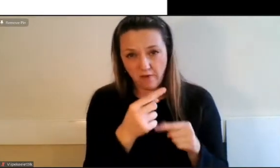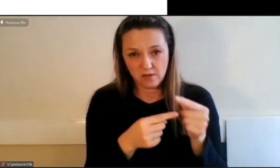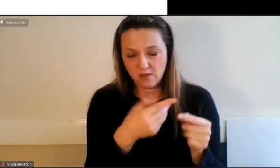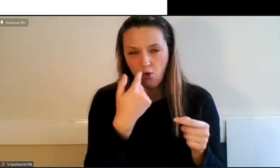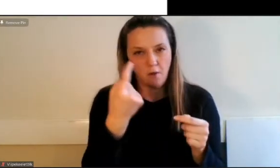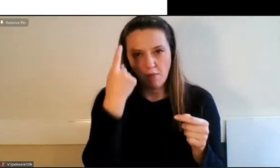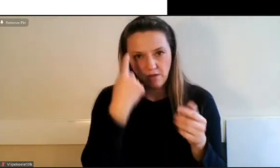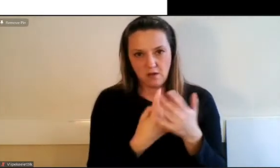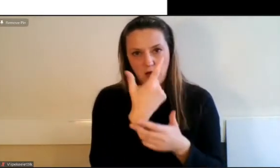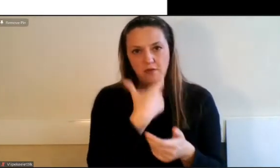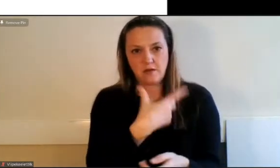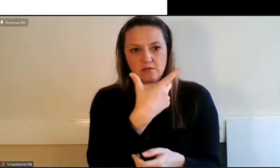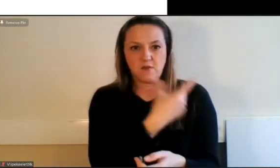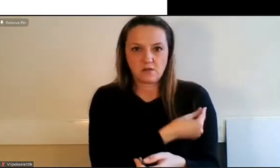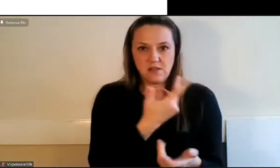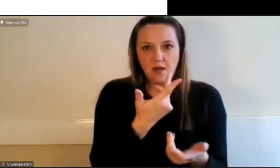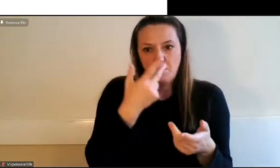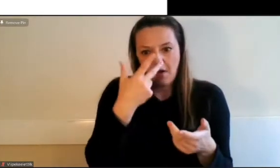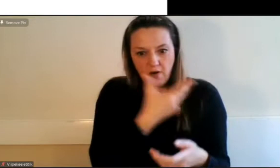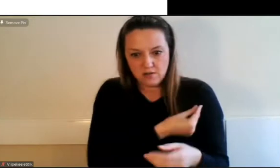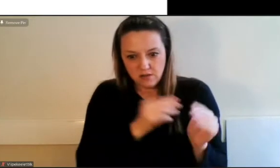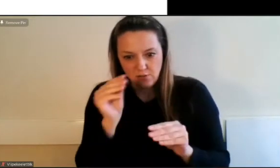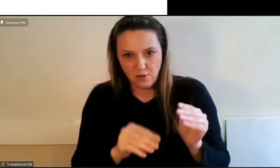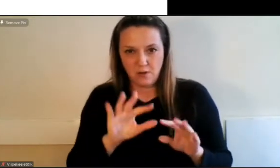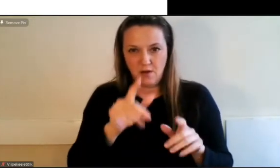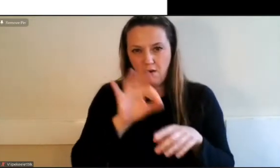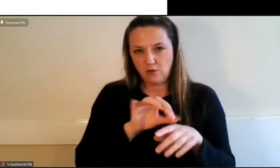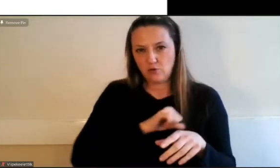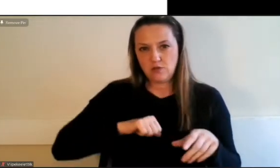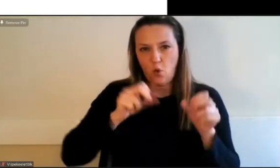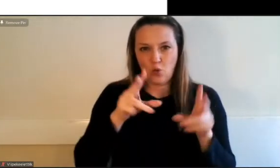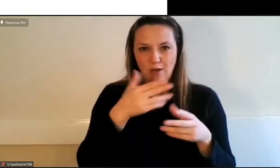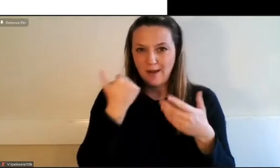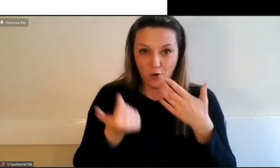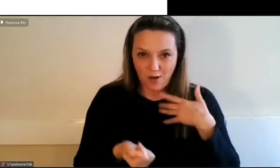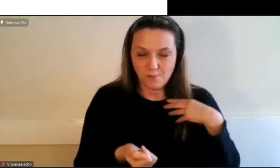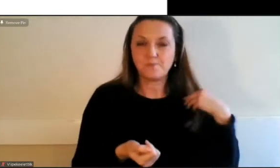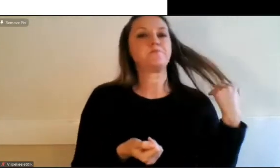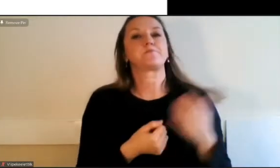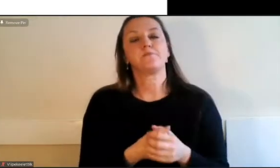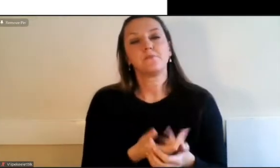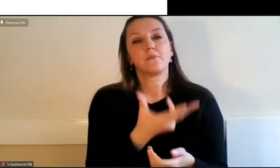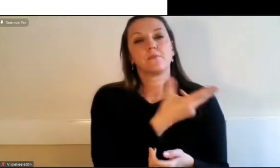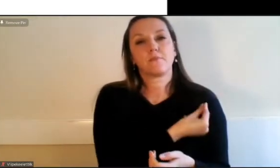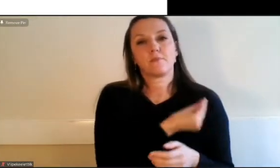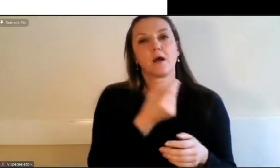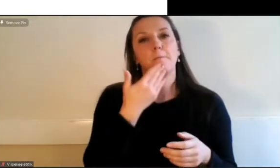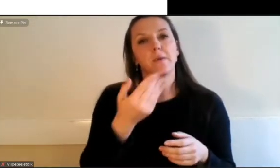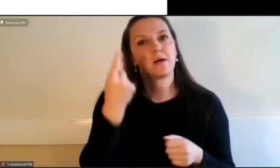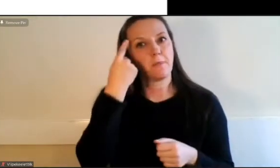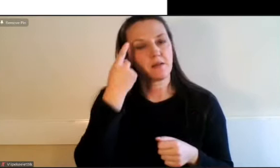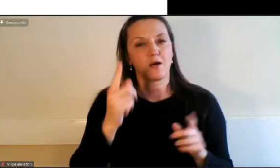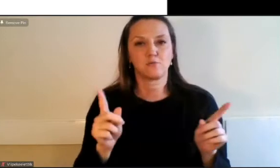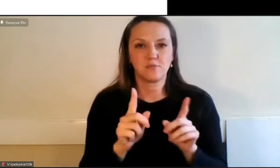Vaktsineerimine on maailmas väga oluline ja see on tõenäoliselt üks 3 kõige tähtsamast saavutusest meditsiinis.